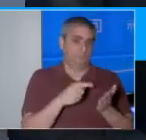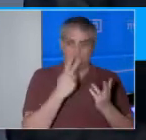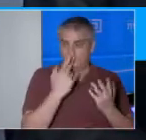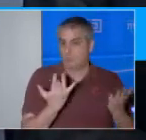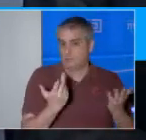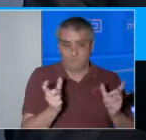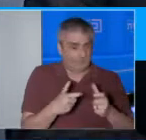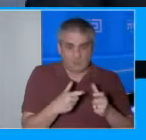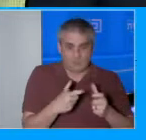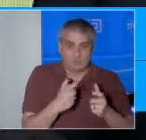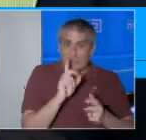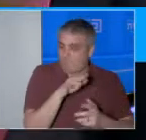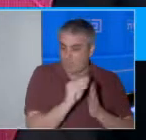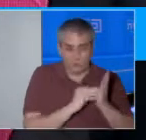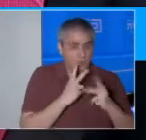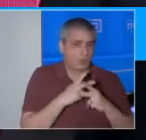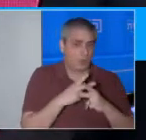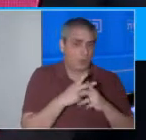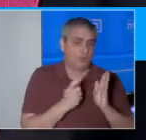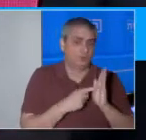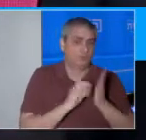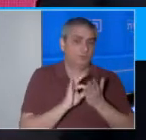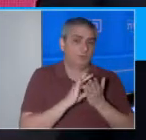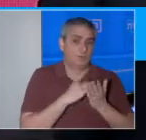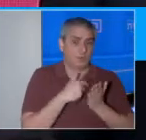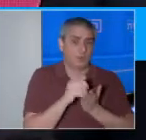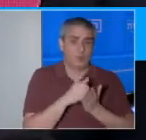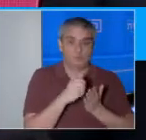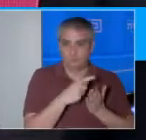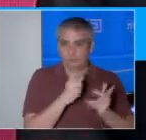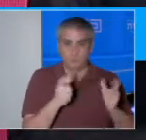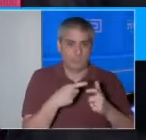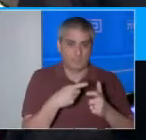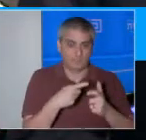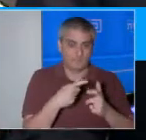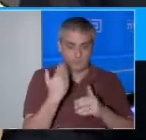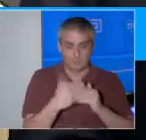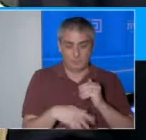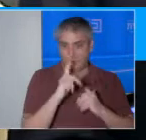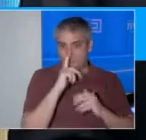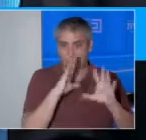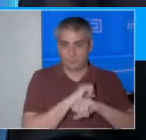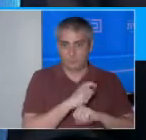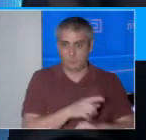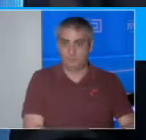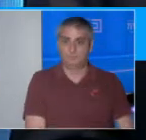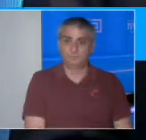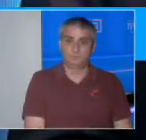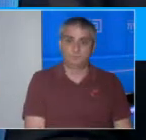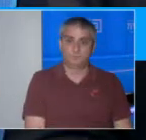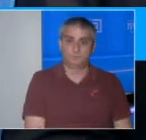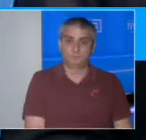נראה, הסגר, למרות נתוני התחלואה ודרישת משרד הבריאות להמשיך בסגר, יסתיים ביום ראשון הקרוב.